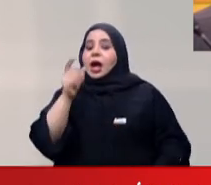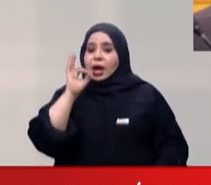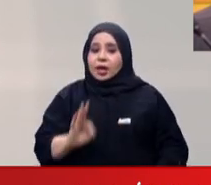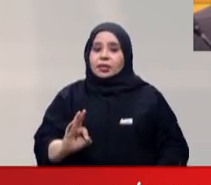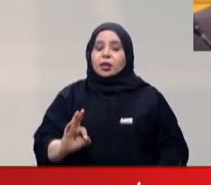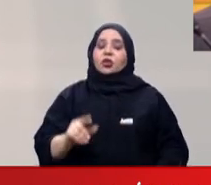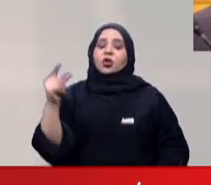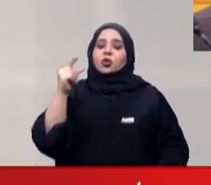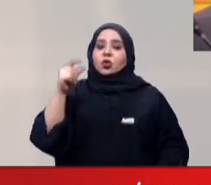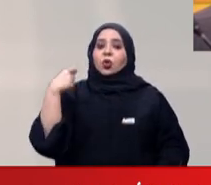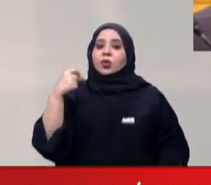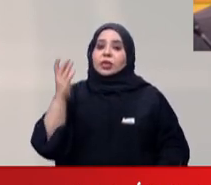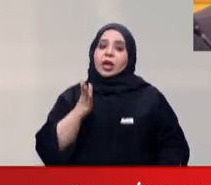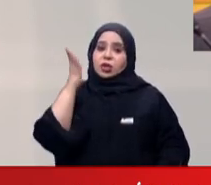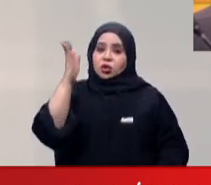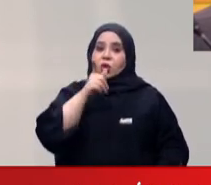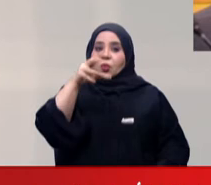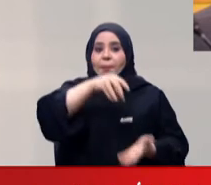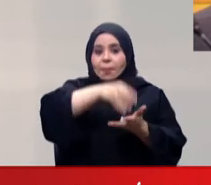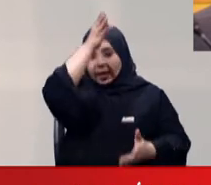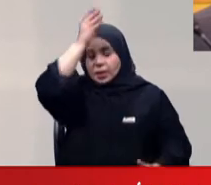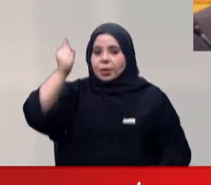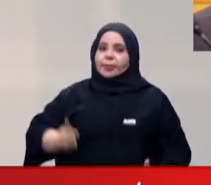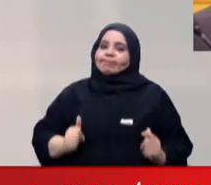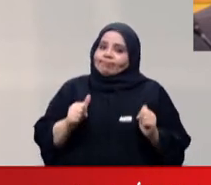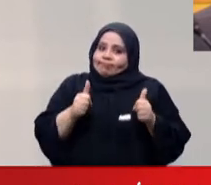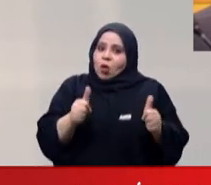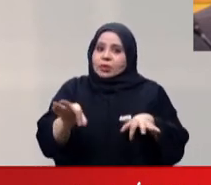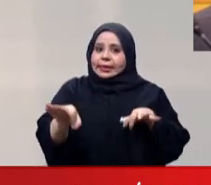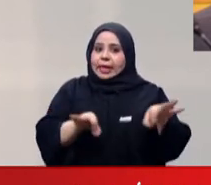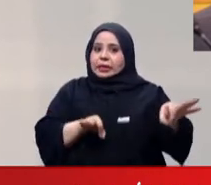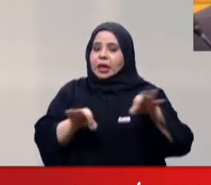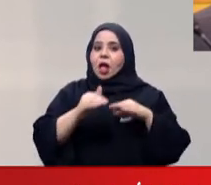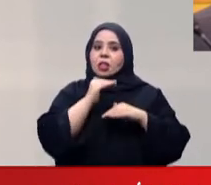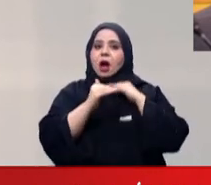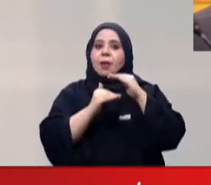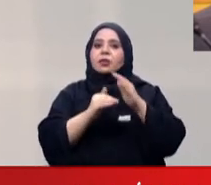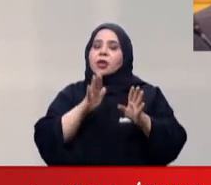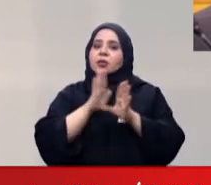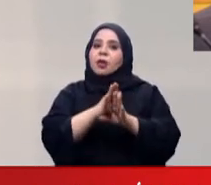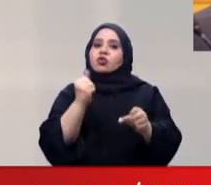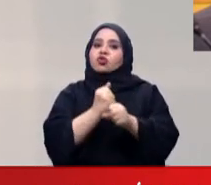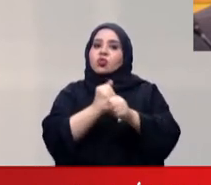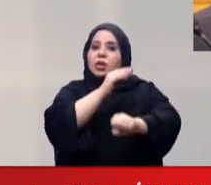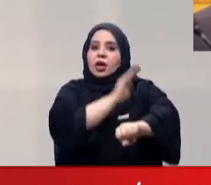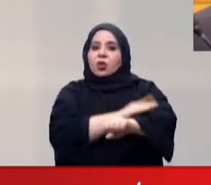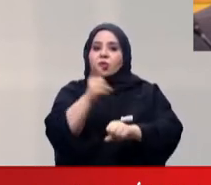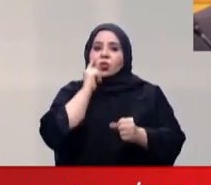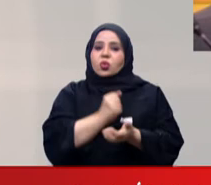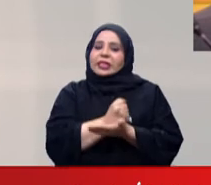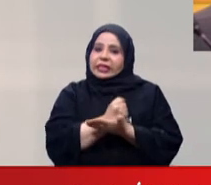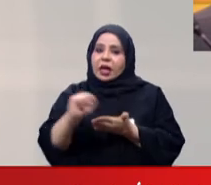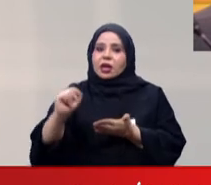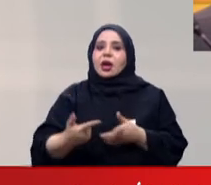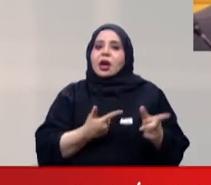الدكتور عبد اللطيف بن راشد الزياني أن مملكة البحرين ماضية في سياستها الثابتة لدعم الجهود الرامية لنزع أسلحة الدمار